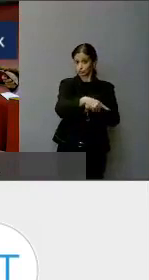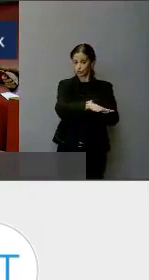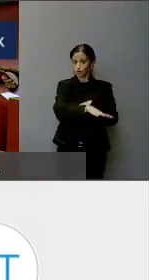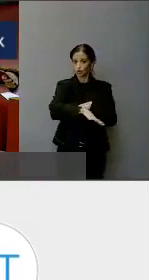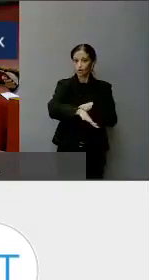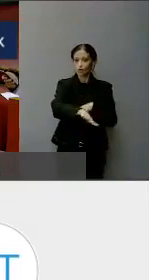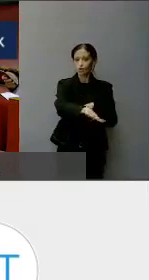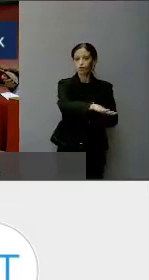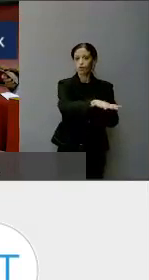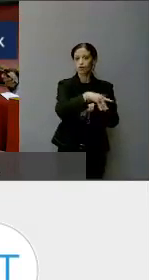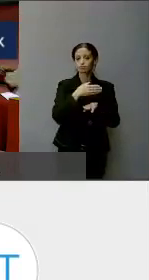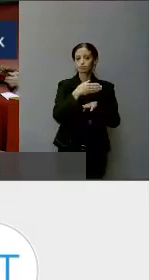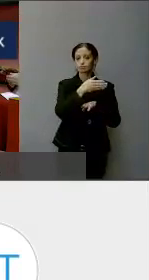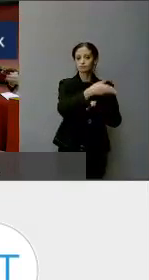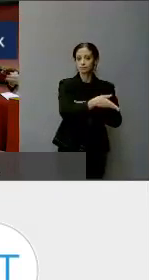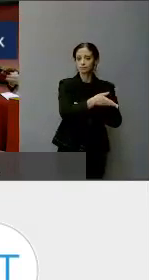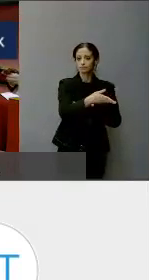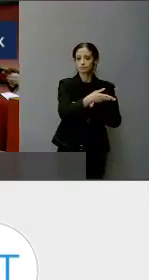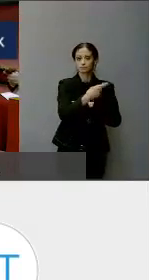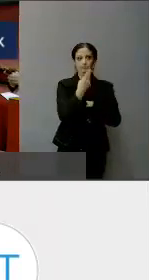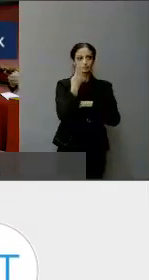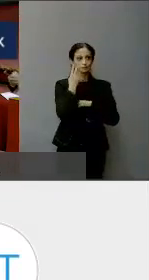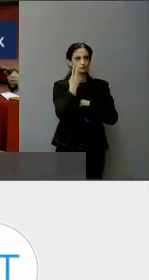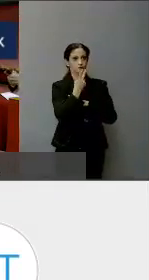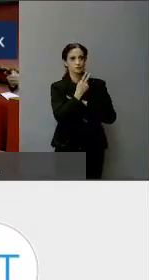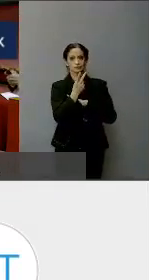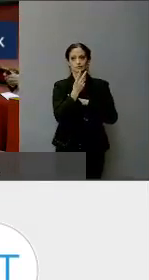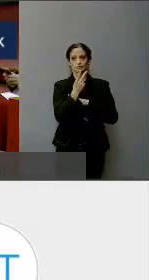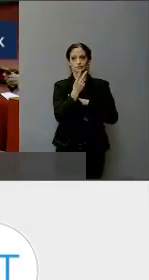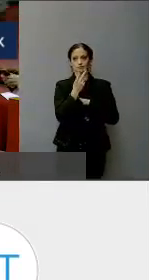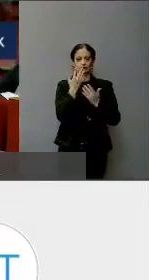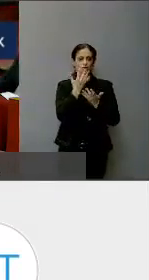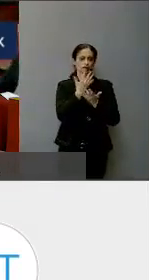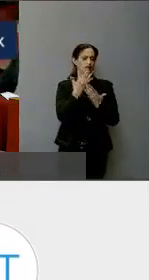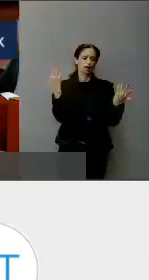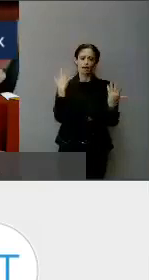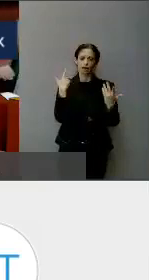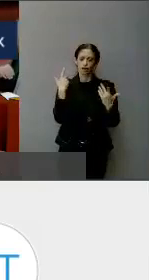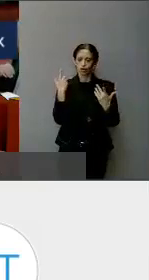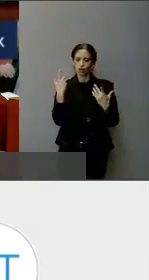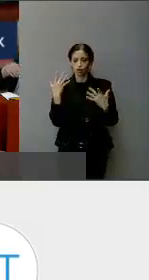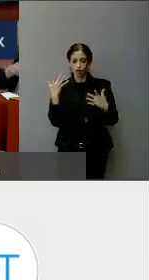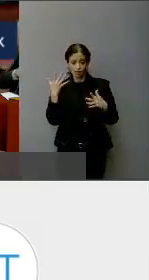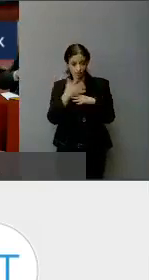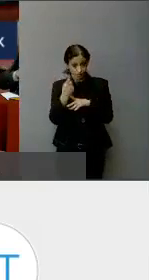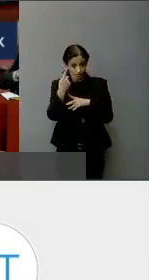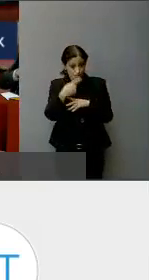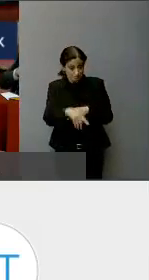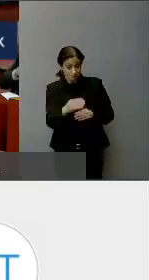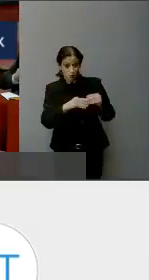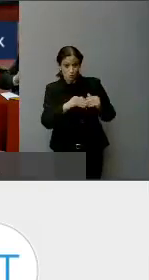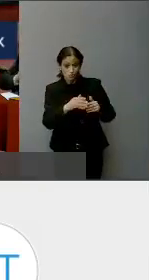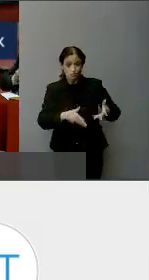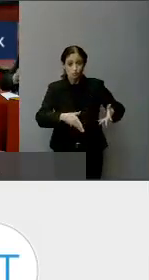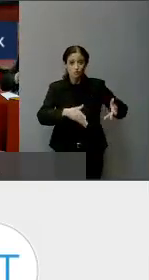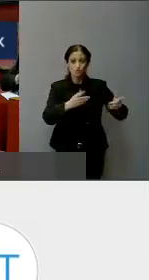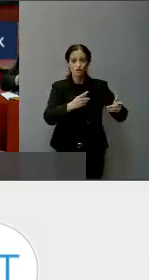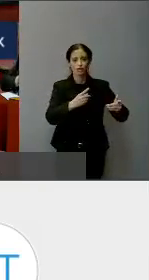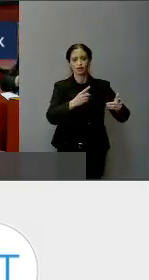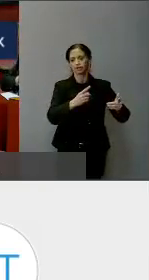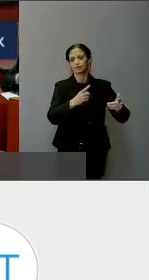rende conto che questa operazione è drammaticamente un'operazione di cui la città pagherà